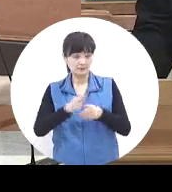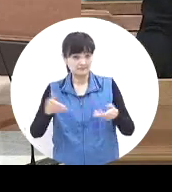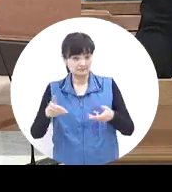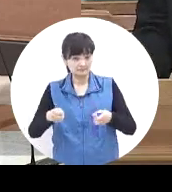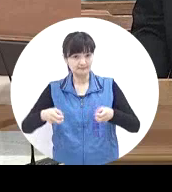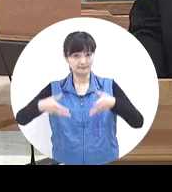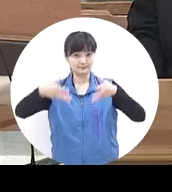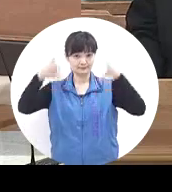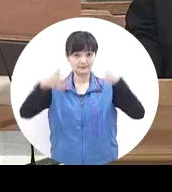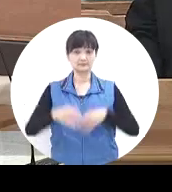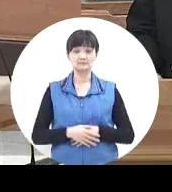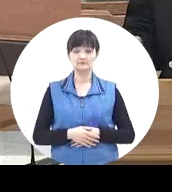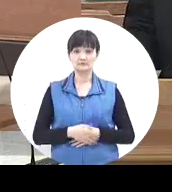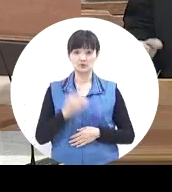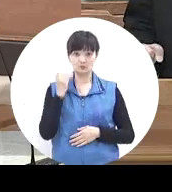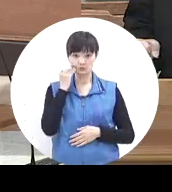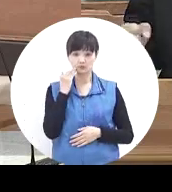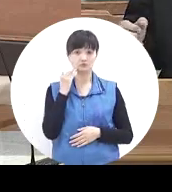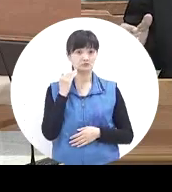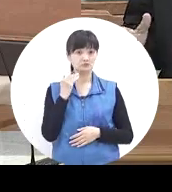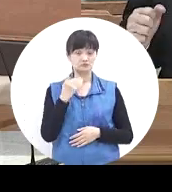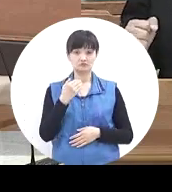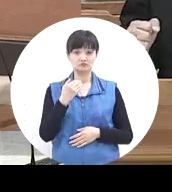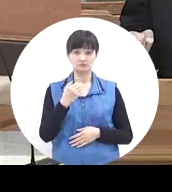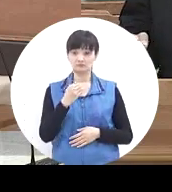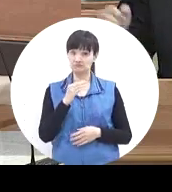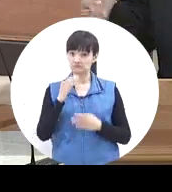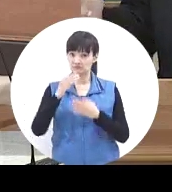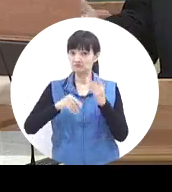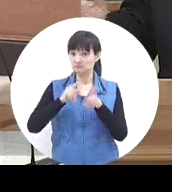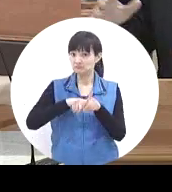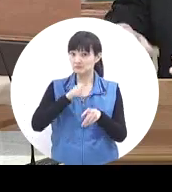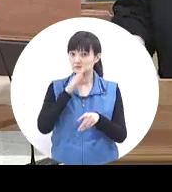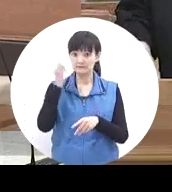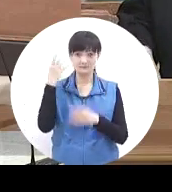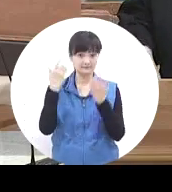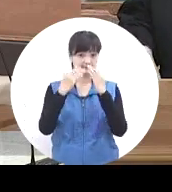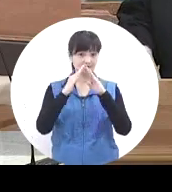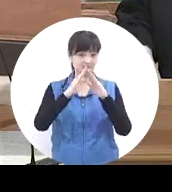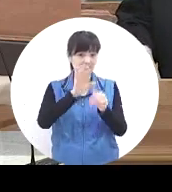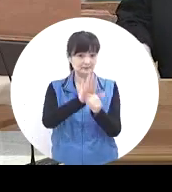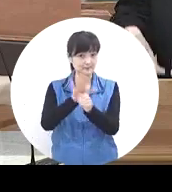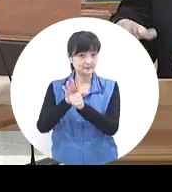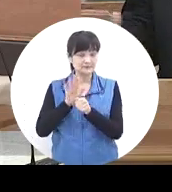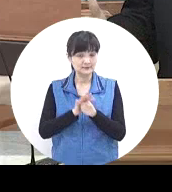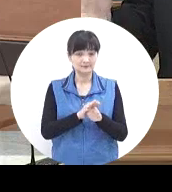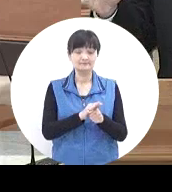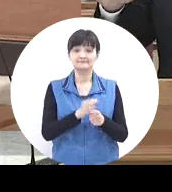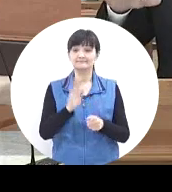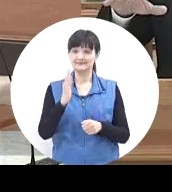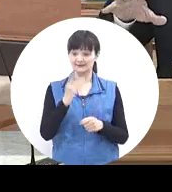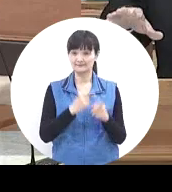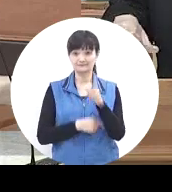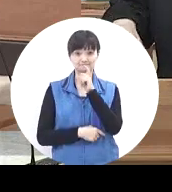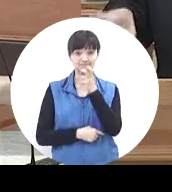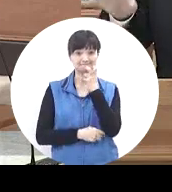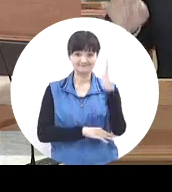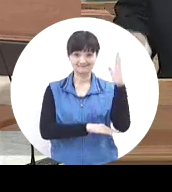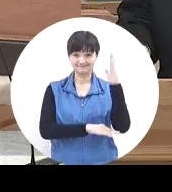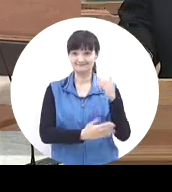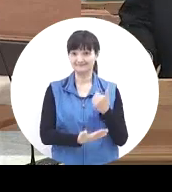当然是新北市从头到尾把它搞定了，但也是谢谢中央的支持，让国家电影文化中心愿意